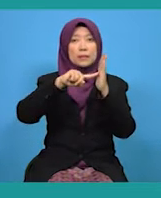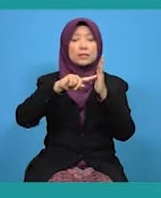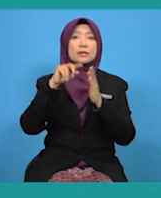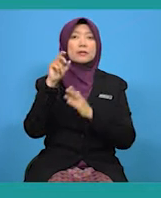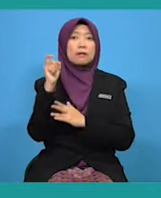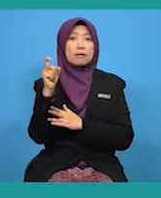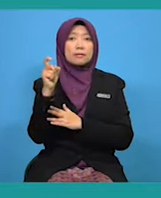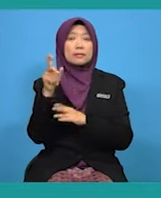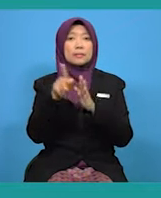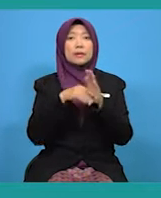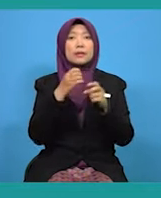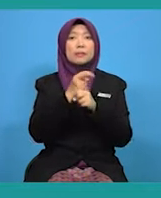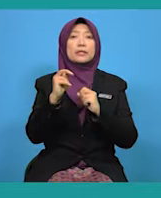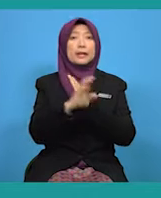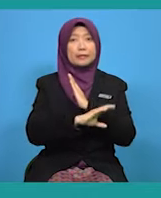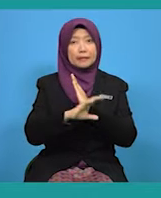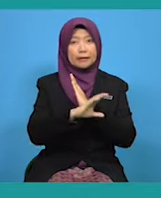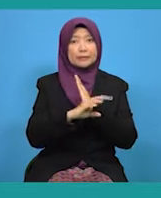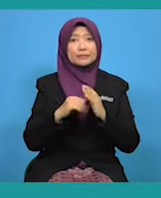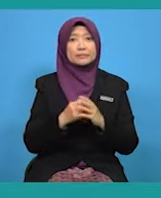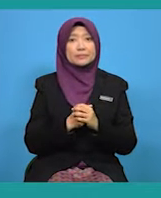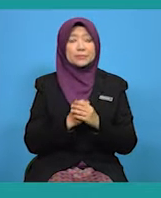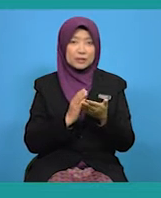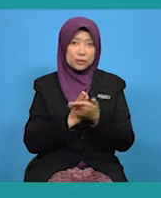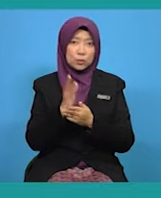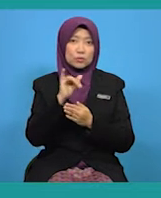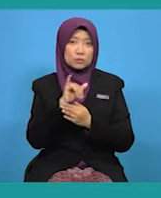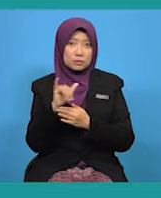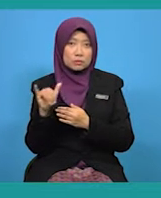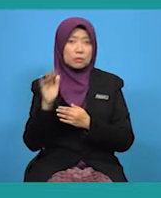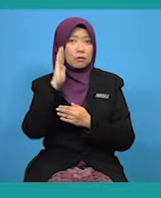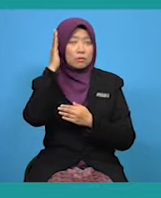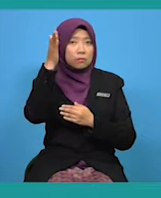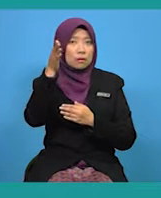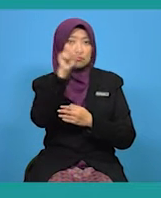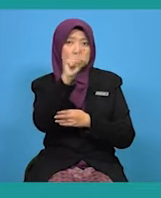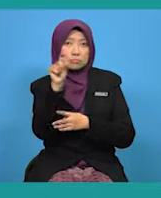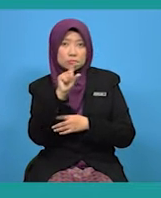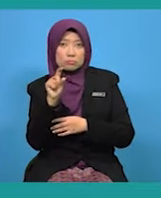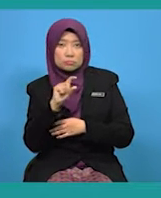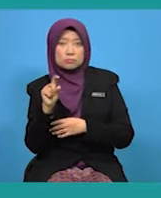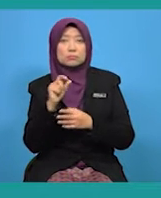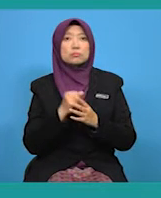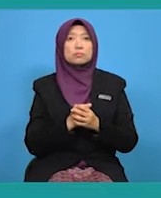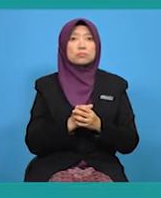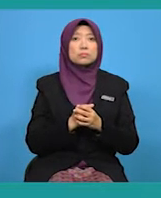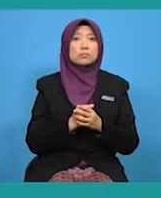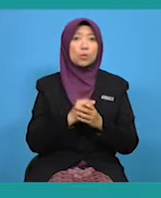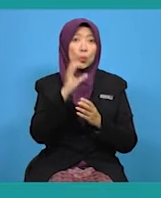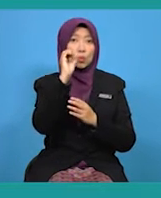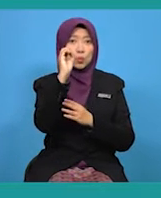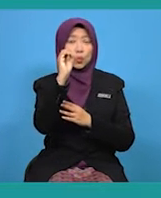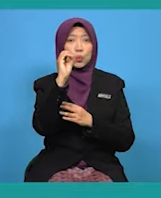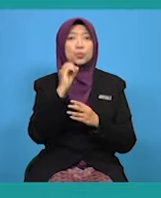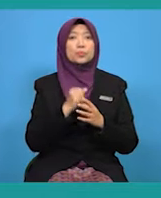mewakili pendapatan negara seterusnya kita akan label kan Faizi naat yaitu